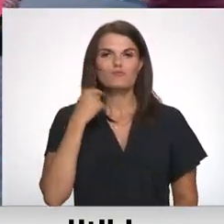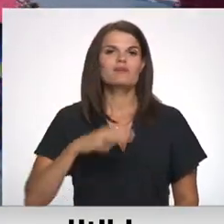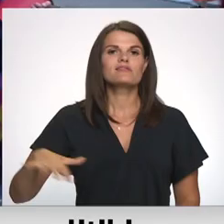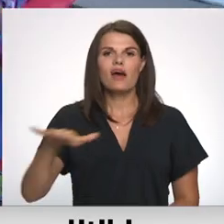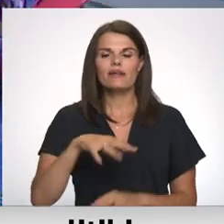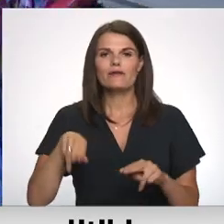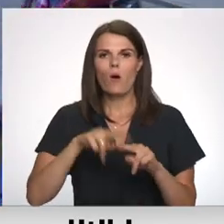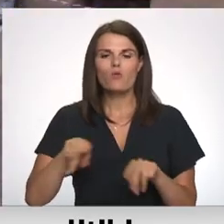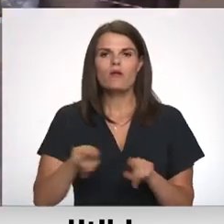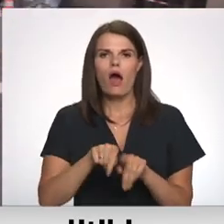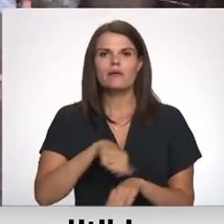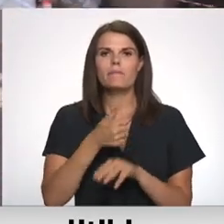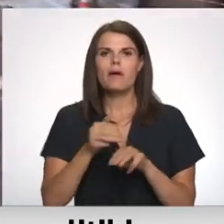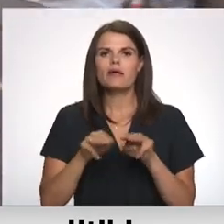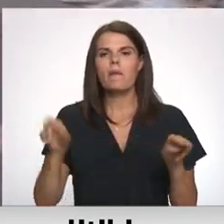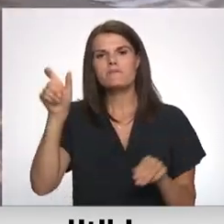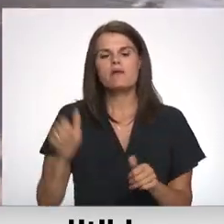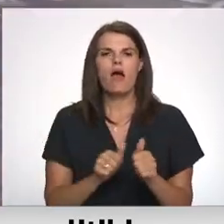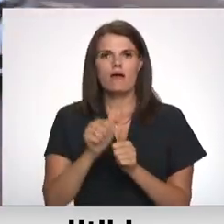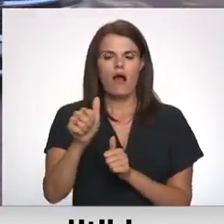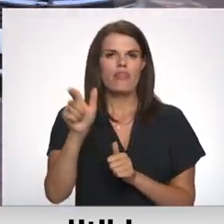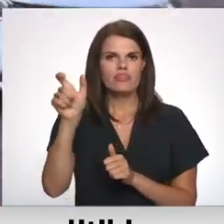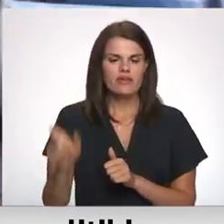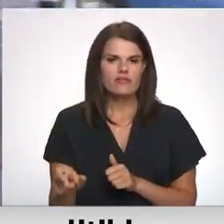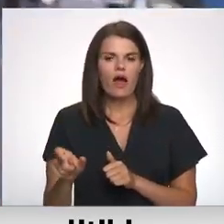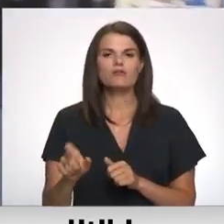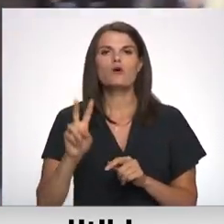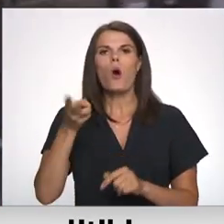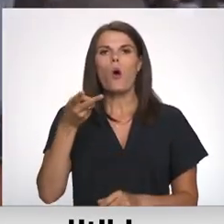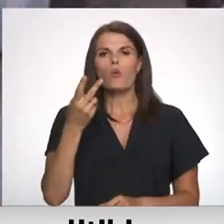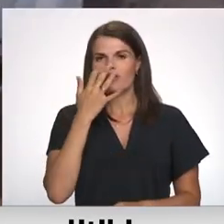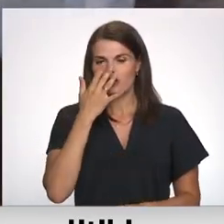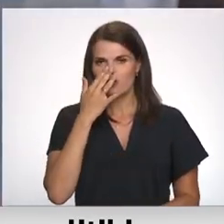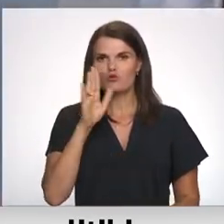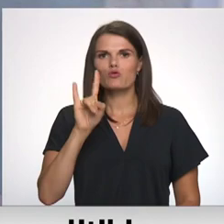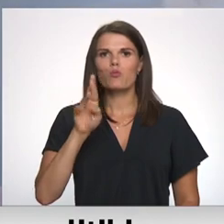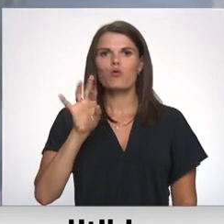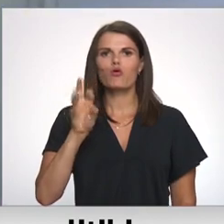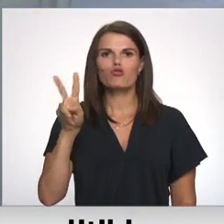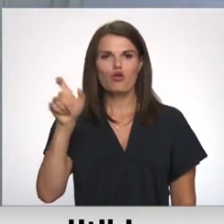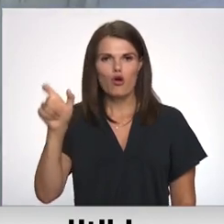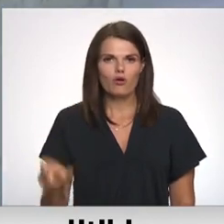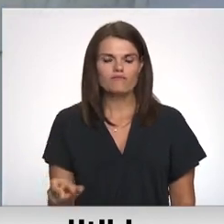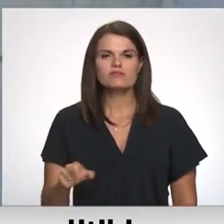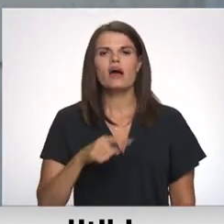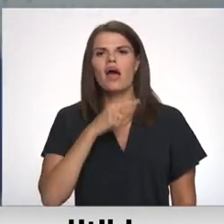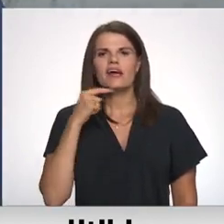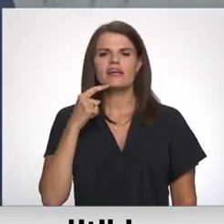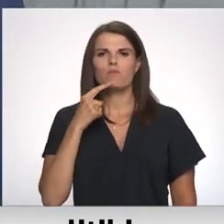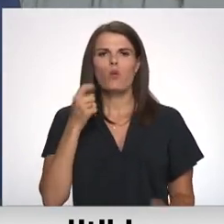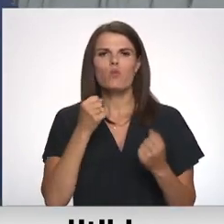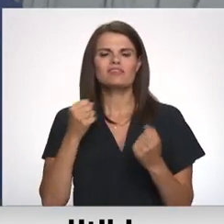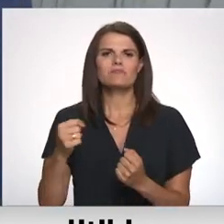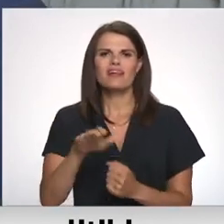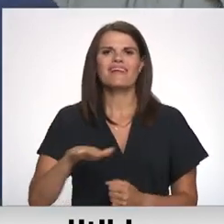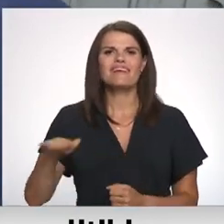premjera amata kandidāts. Otrais atvēlēts Rīgas domniekam Oļegam Burovam. Partijas solis satversmē nostiprināt ģimenes definīciju, kur tēvs